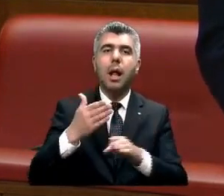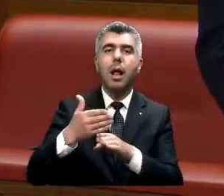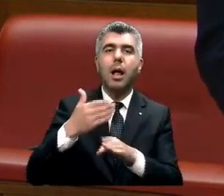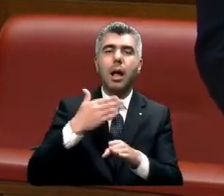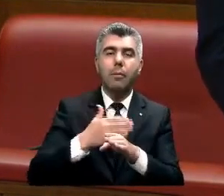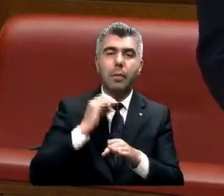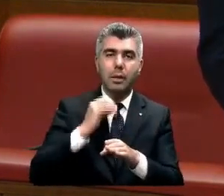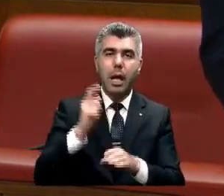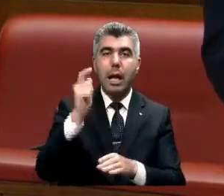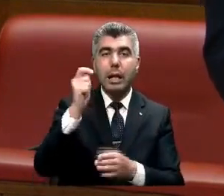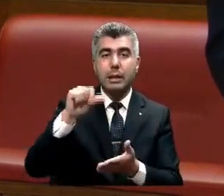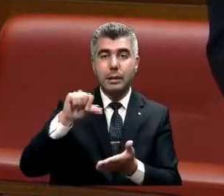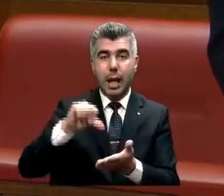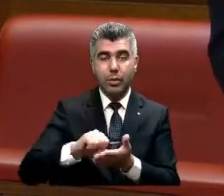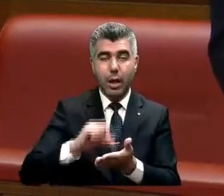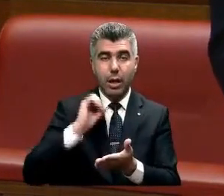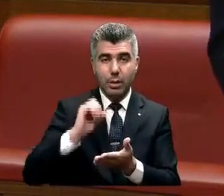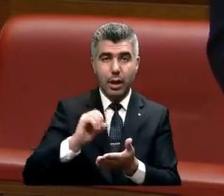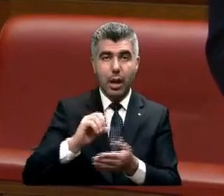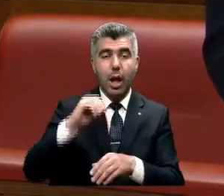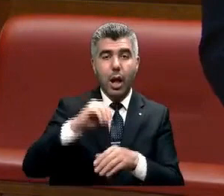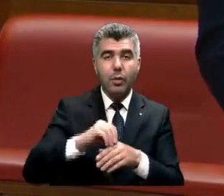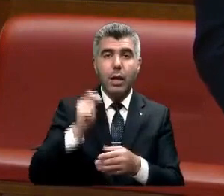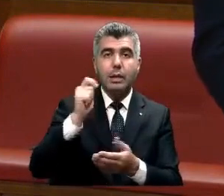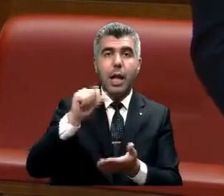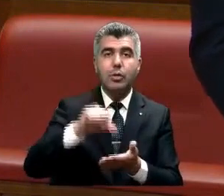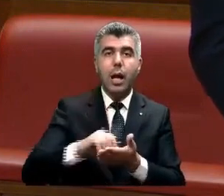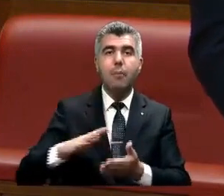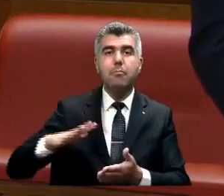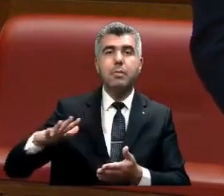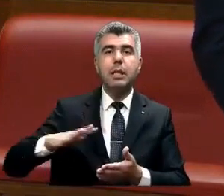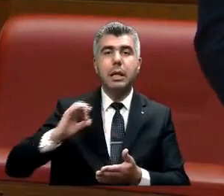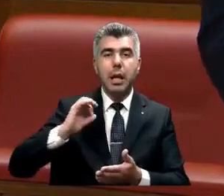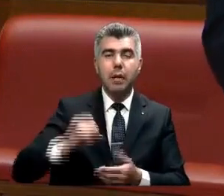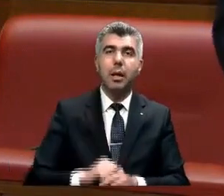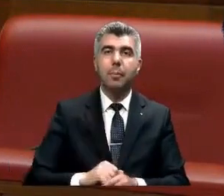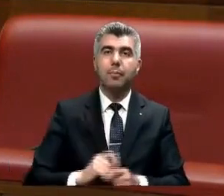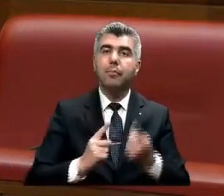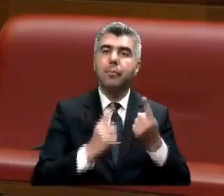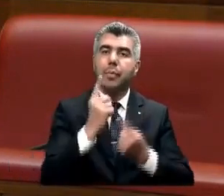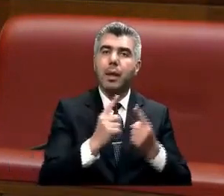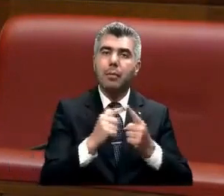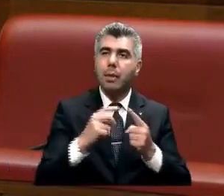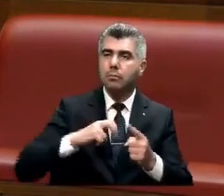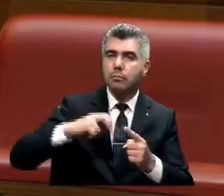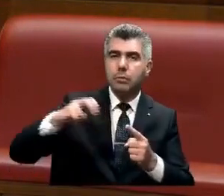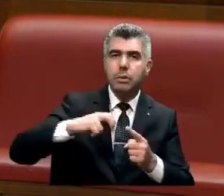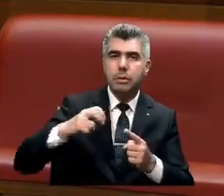ذلك الخطين طنجة المتوسط الجزيرة الخضراء وطنجة المدينة الطريفة، وذلك لضمان انسيابية التنقل. وشكرا.